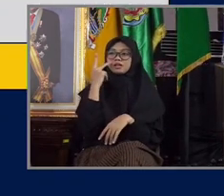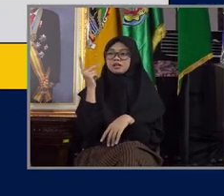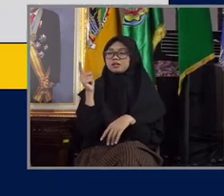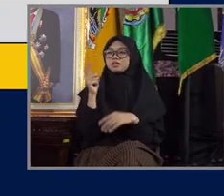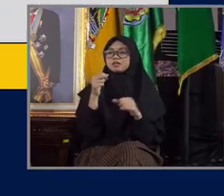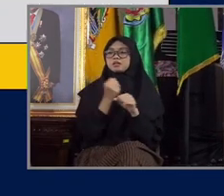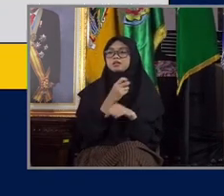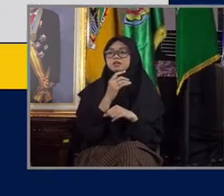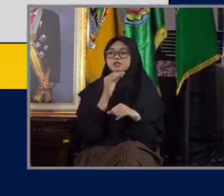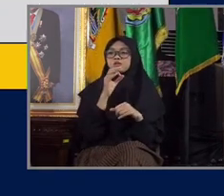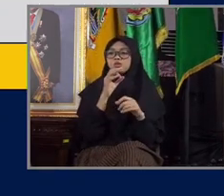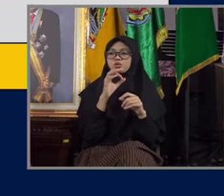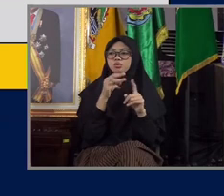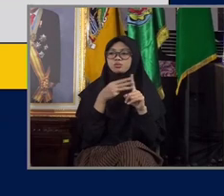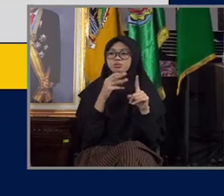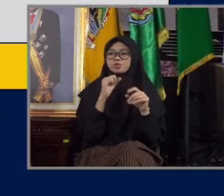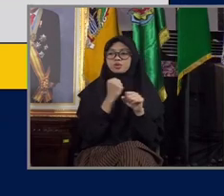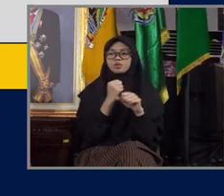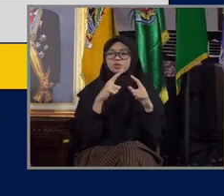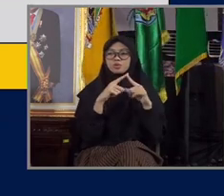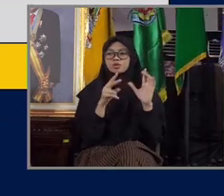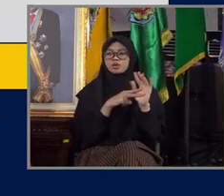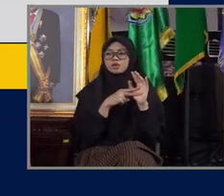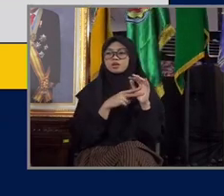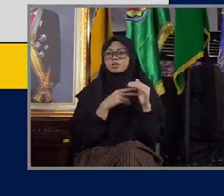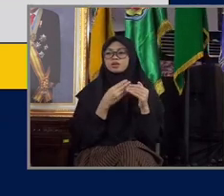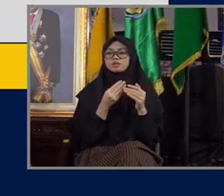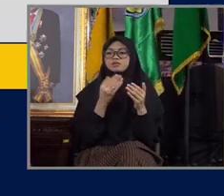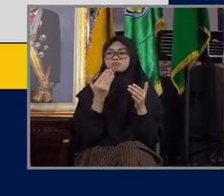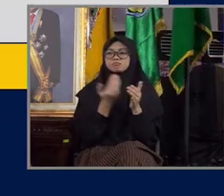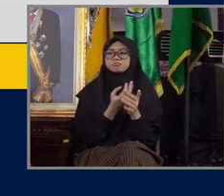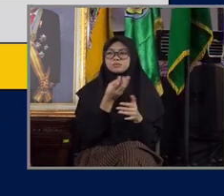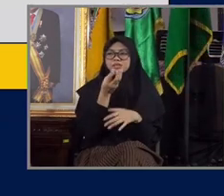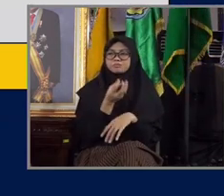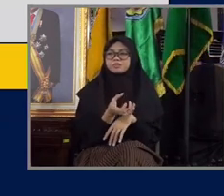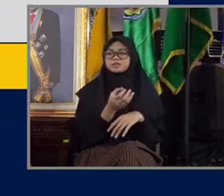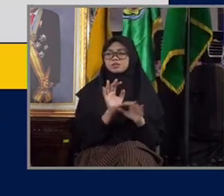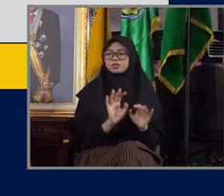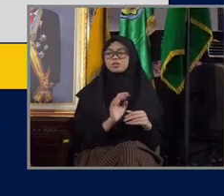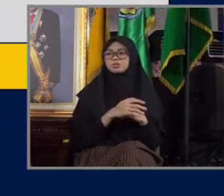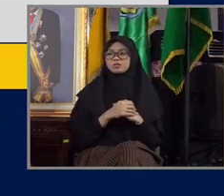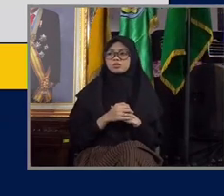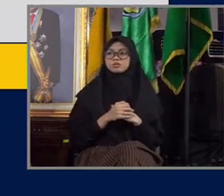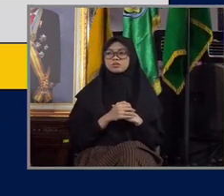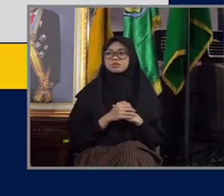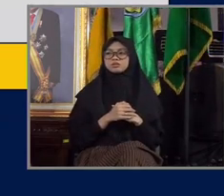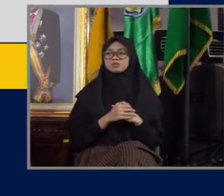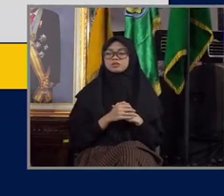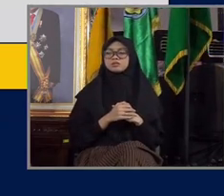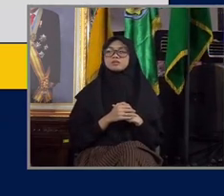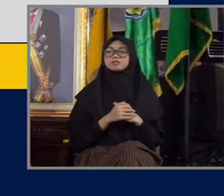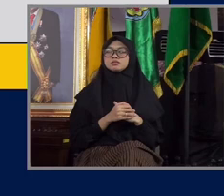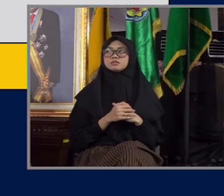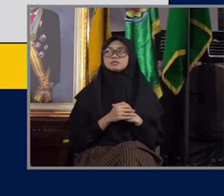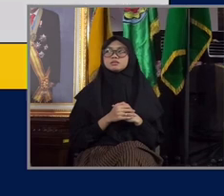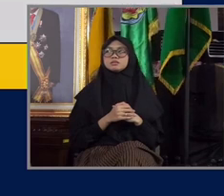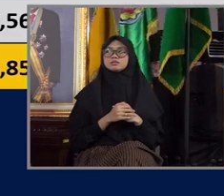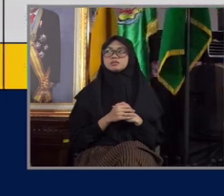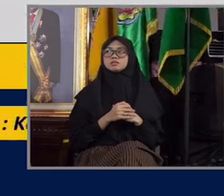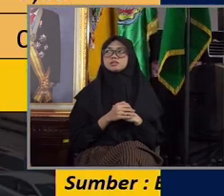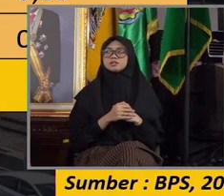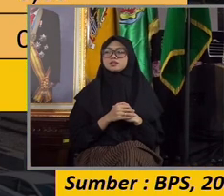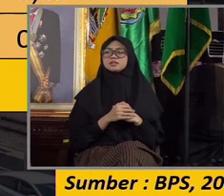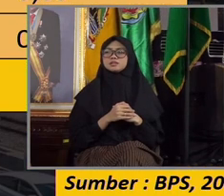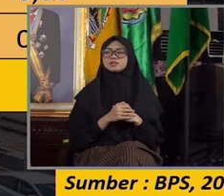karo Meksiko itu tipis banget Hai ini antara ngomong karena Suzuki podo ne